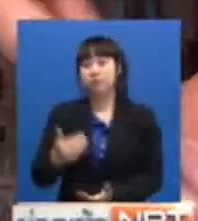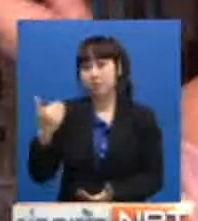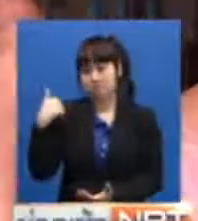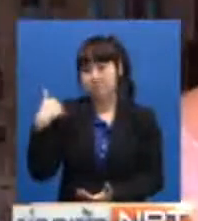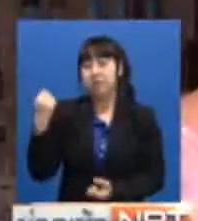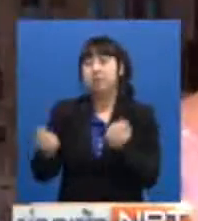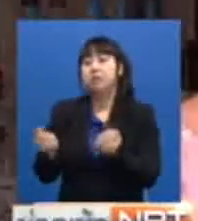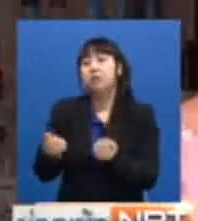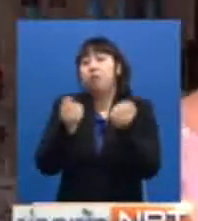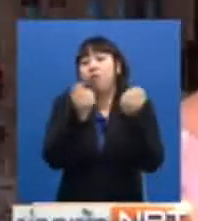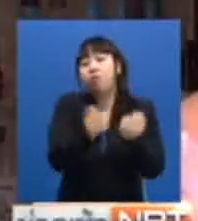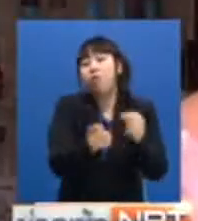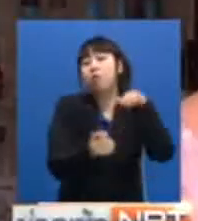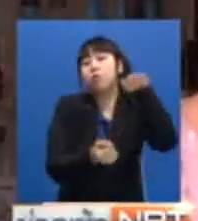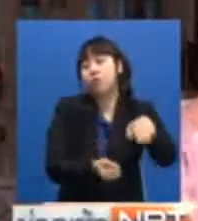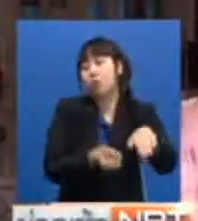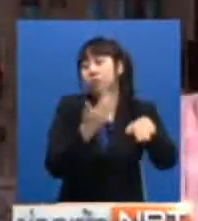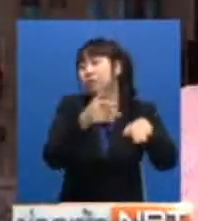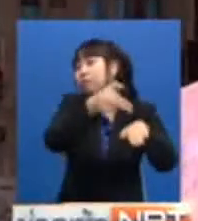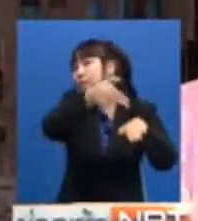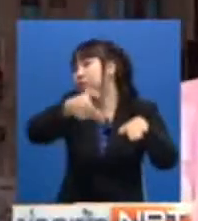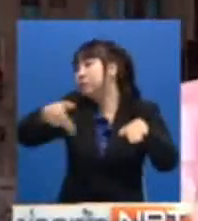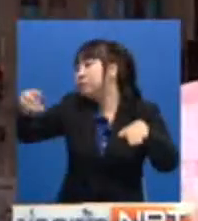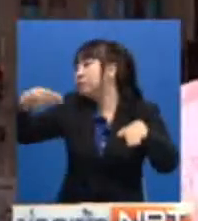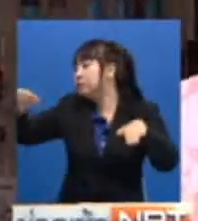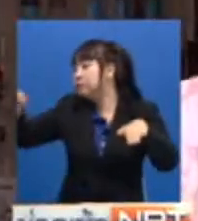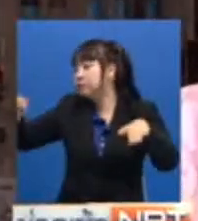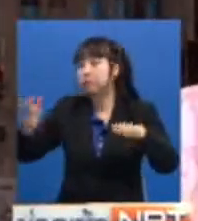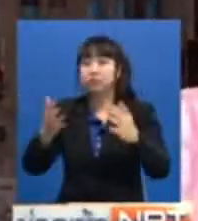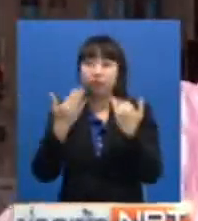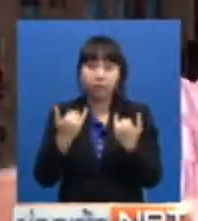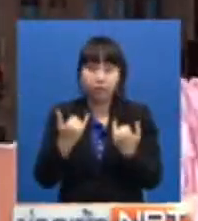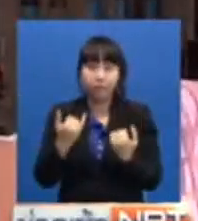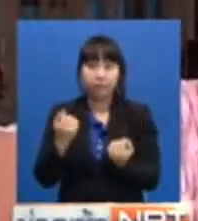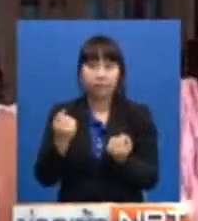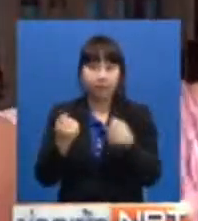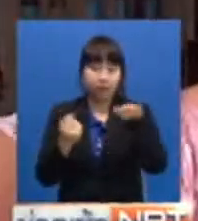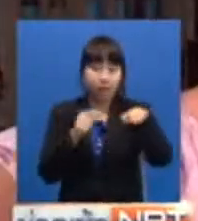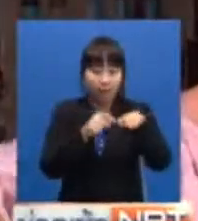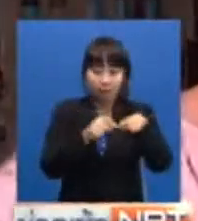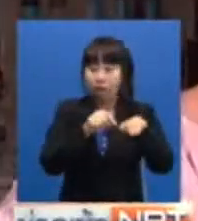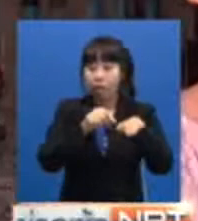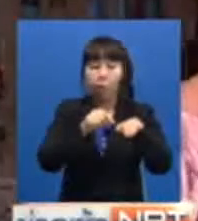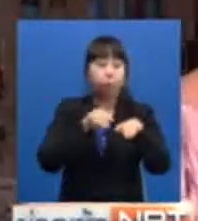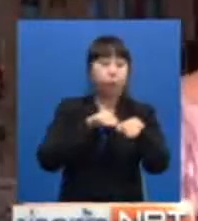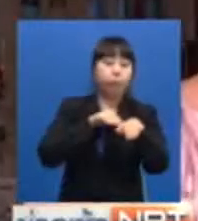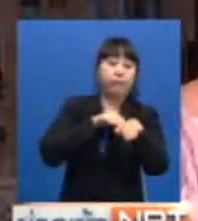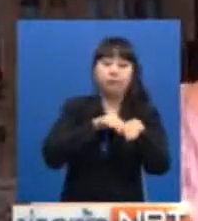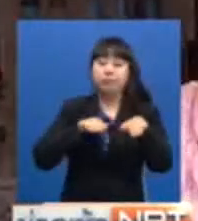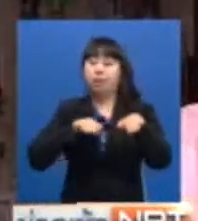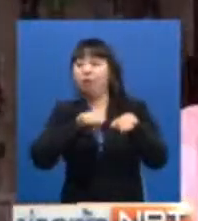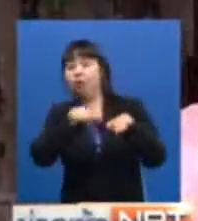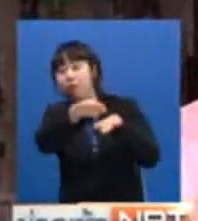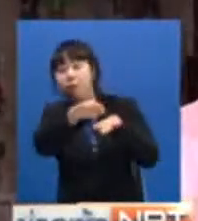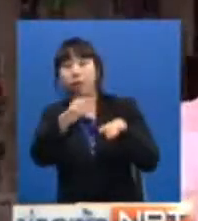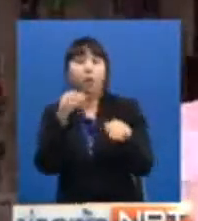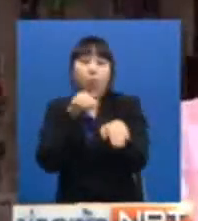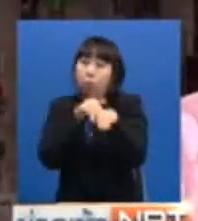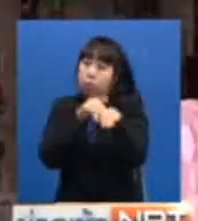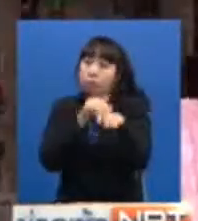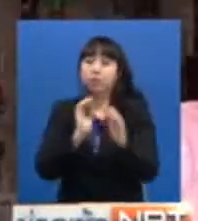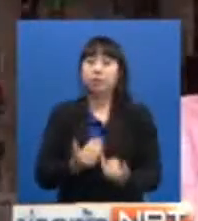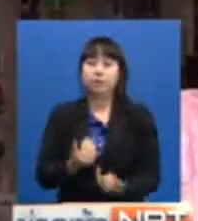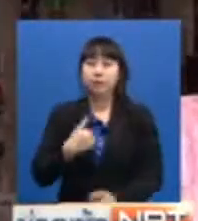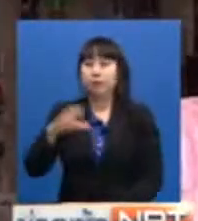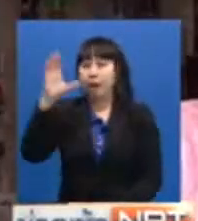ซื้อของข้างในโดยที่ทำให้เวลามาอีกเลนหนึ่งต้องไปอยู่กลางถนนแต่ไม่รถติดนี่ก็ไปหาที่